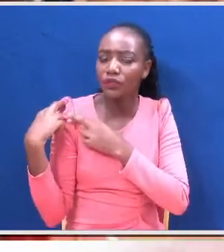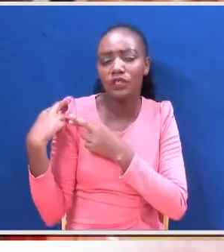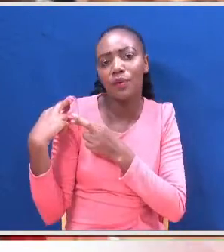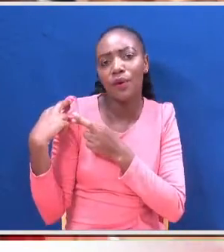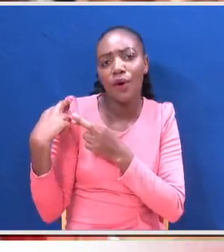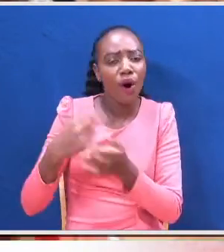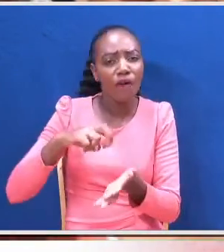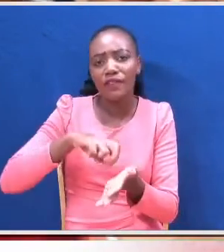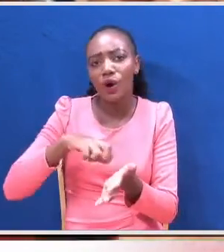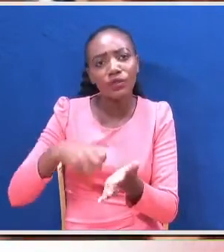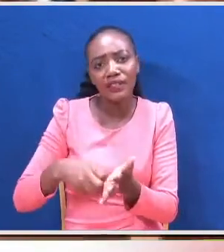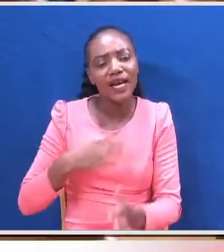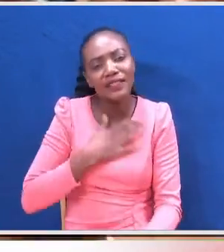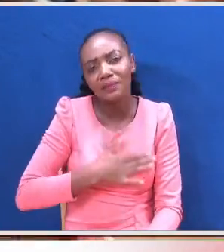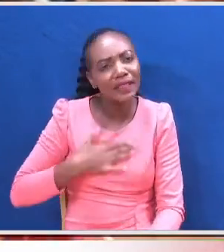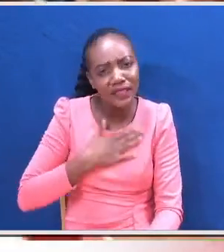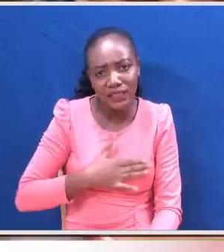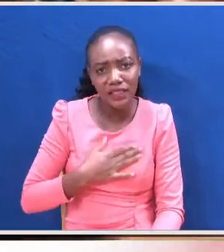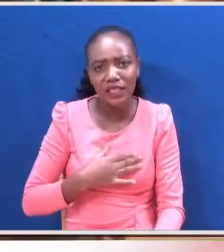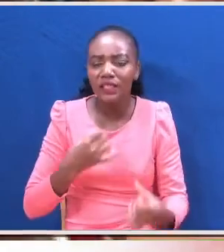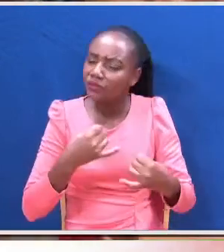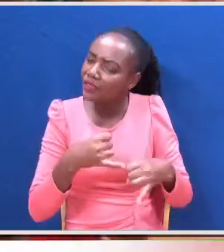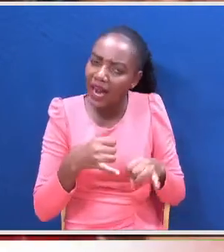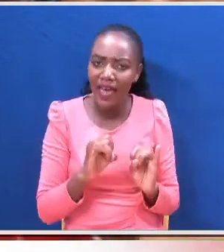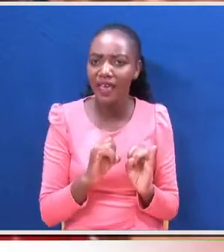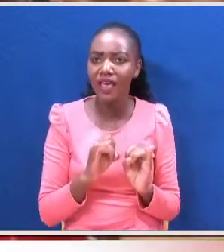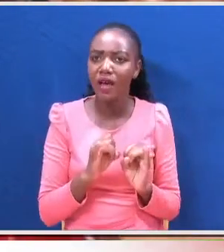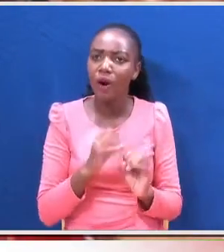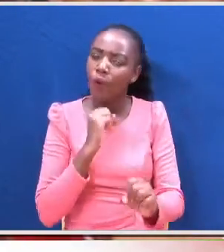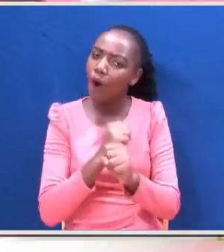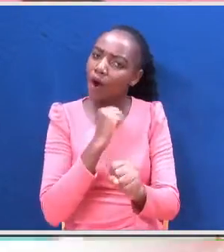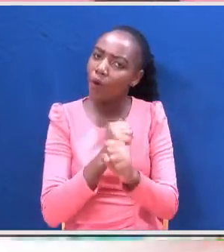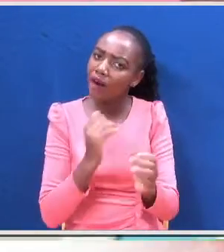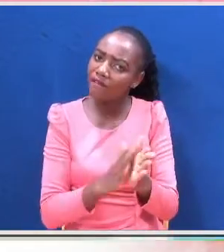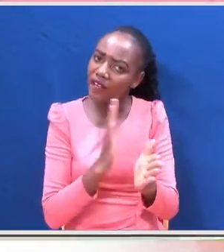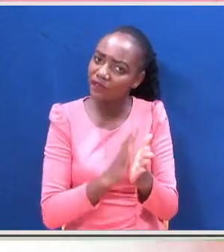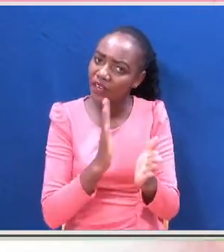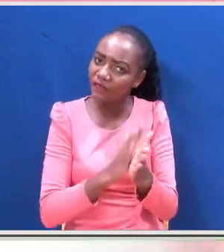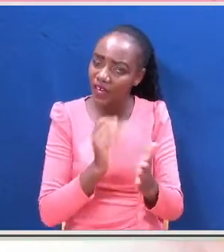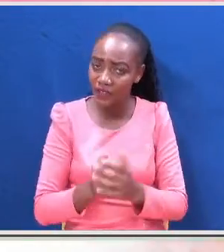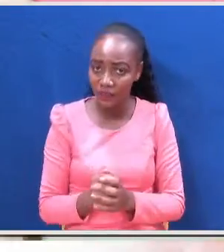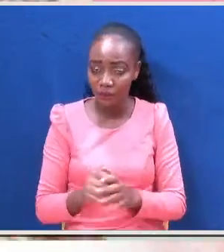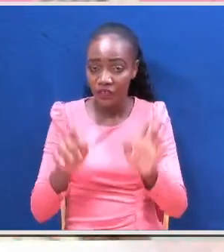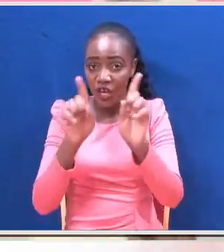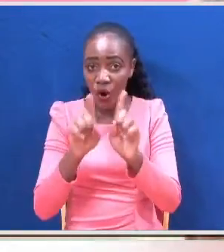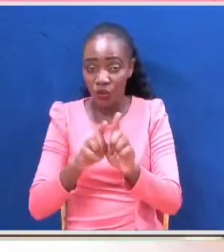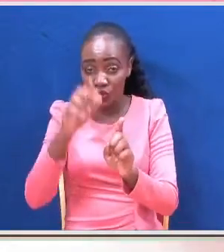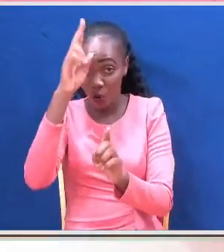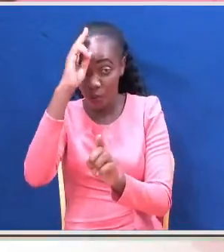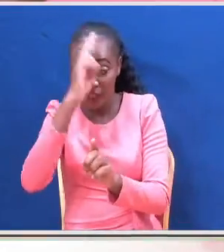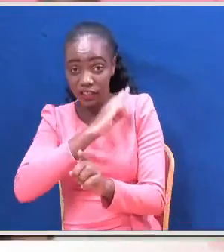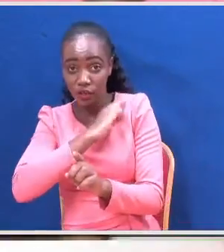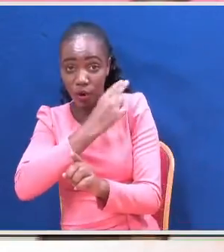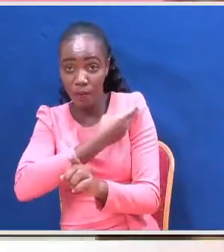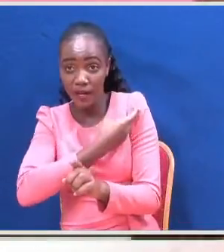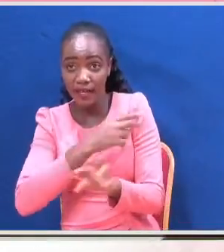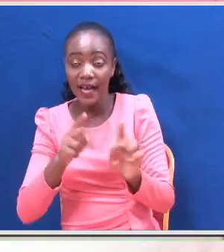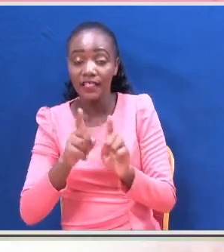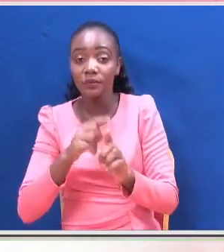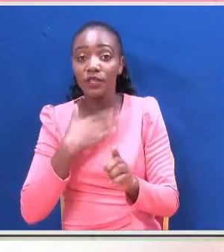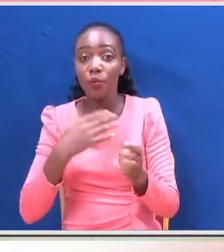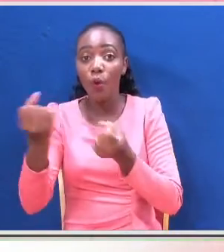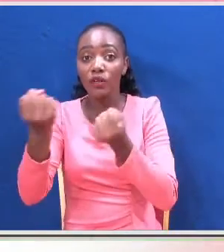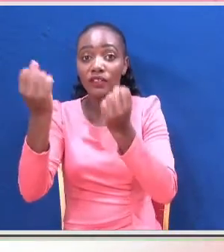tafadhali wajaribu kuharakisha, wasitufanye hivi tunapoteza. Kamanda wa polisi Nelson Kitili amewataka